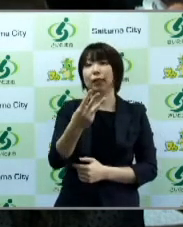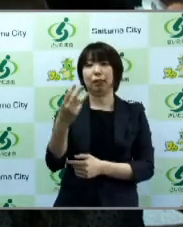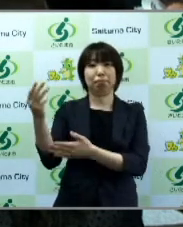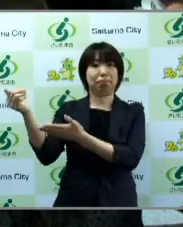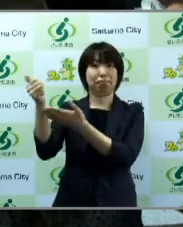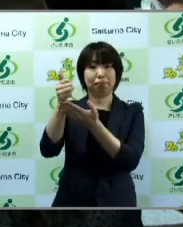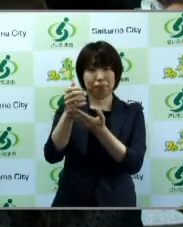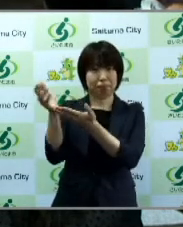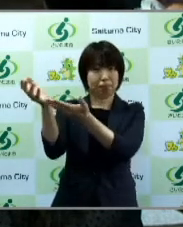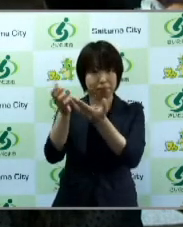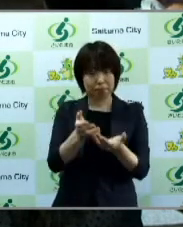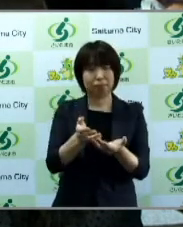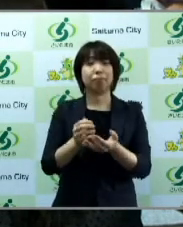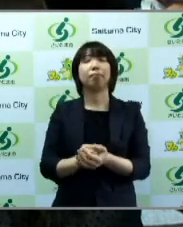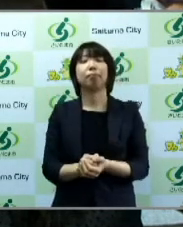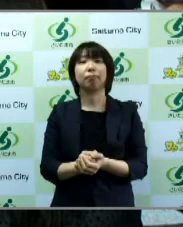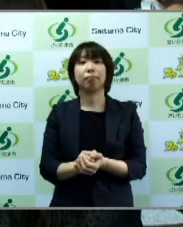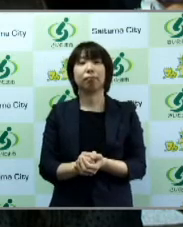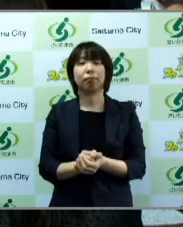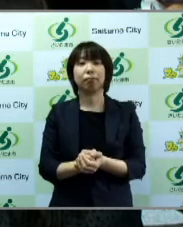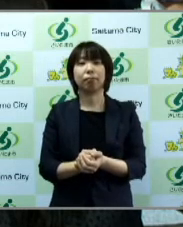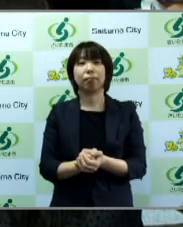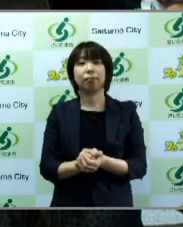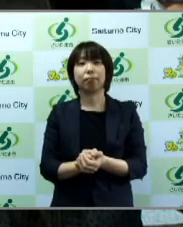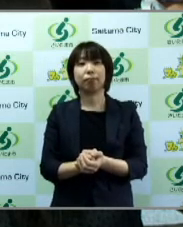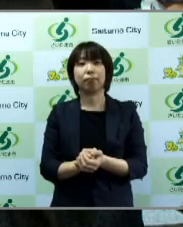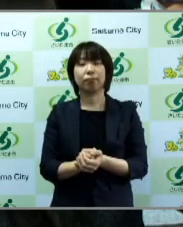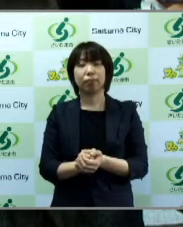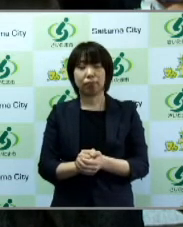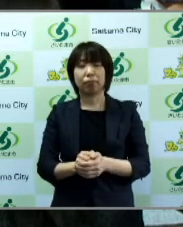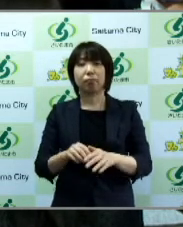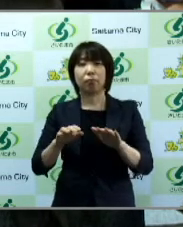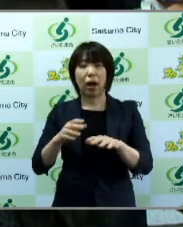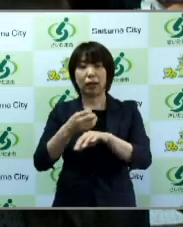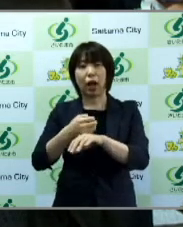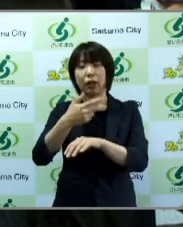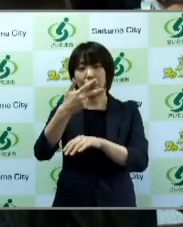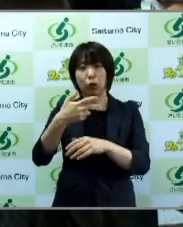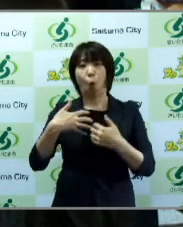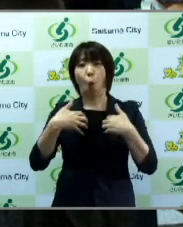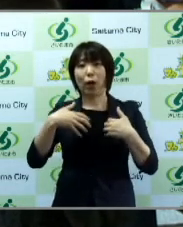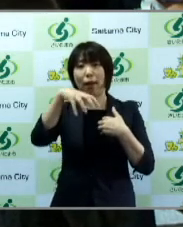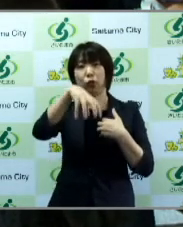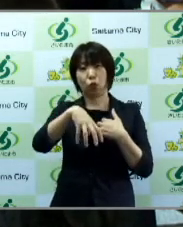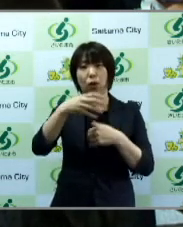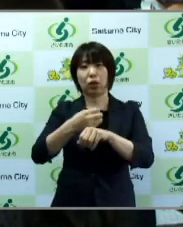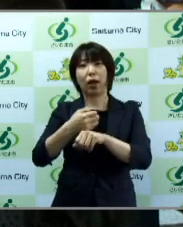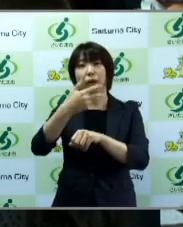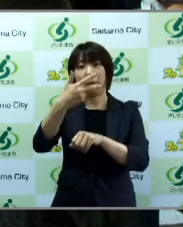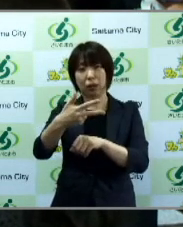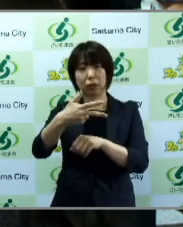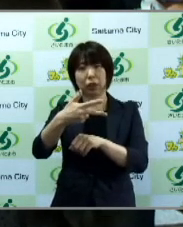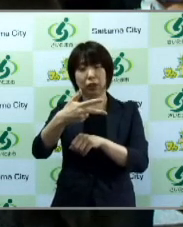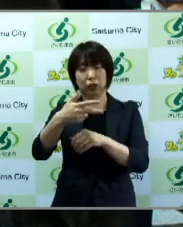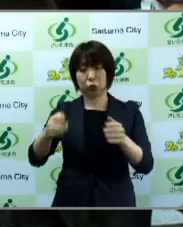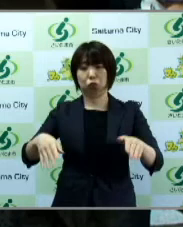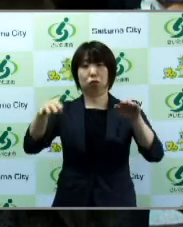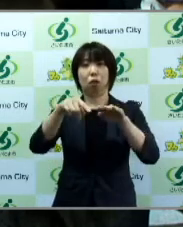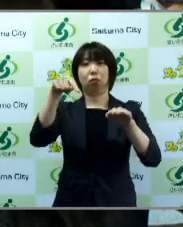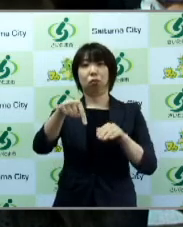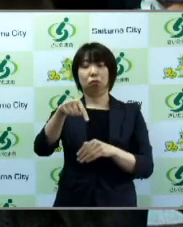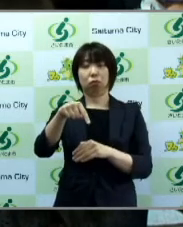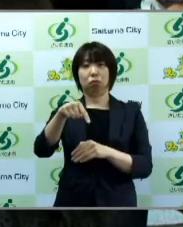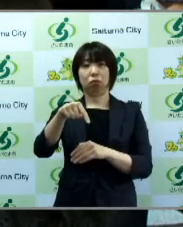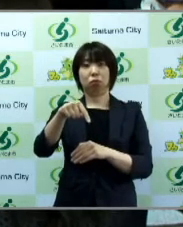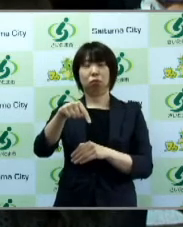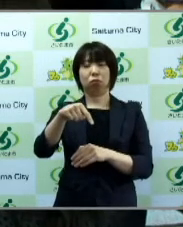今回保健所は埼玉市にもが所管しているものなので埼玉市主導というふうに認識しているんですけれども、県側から